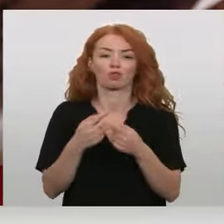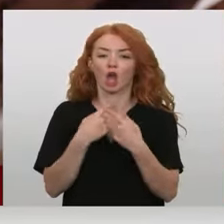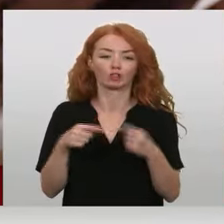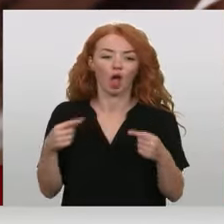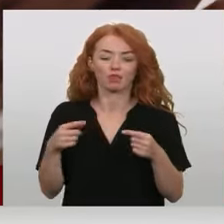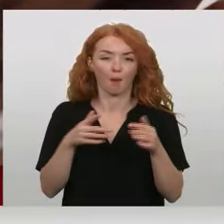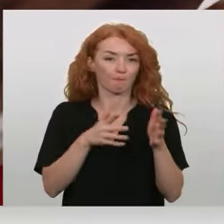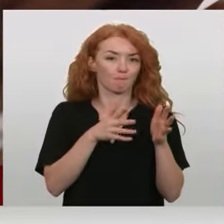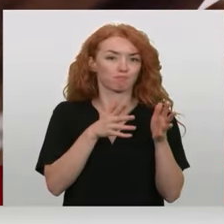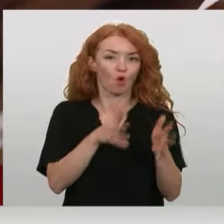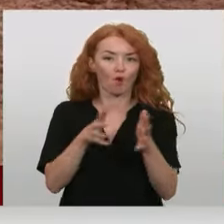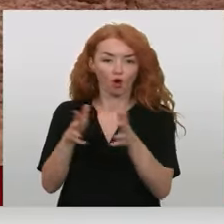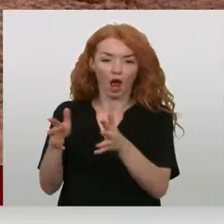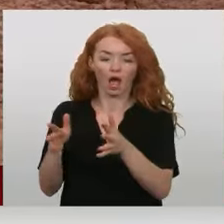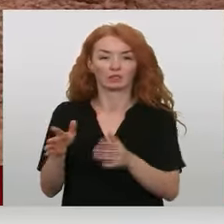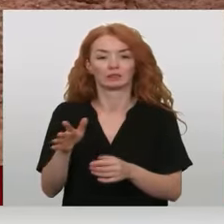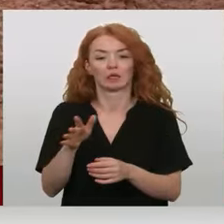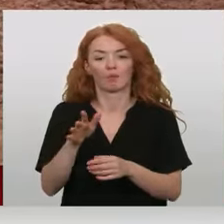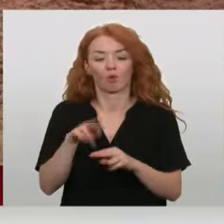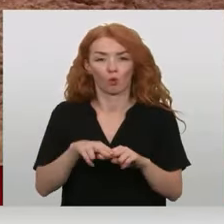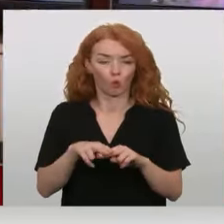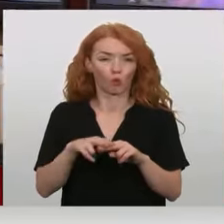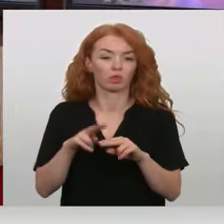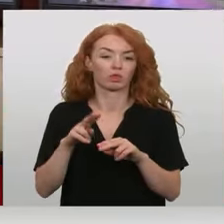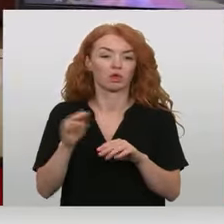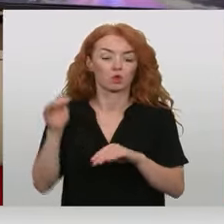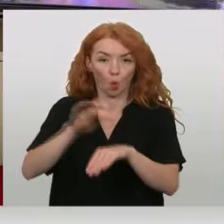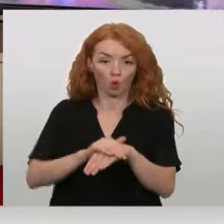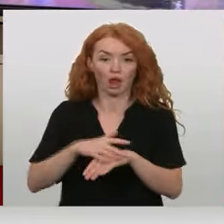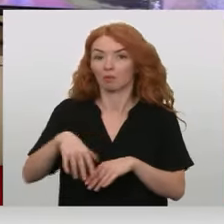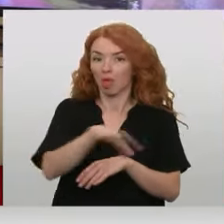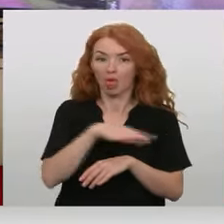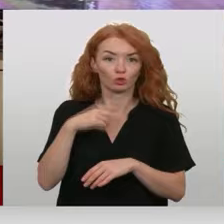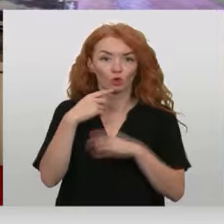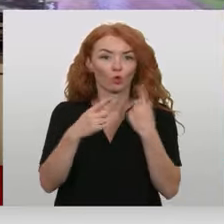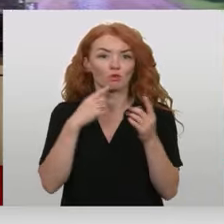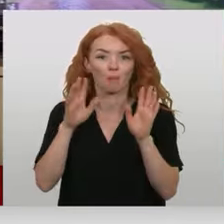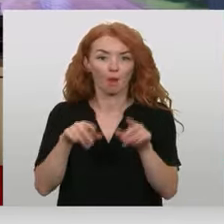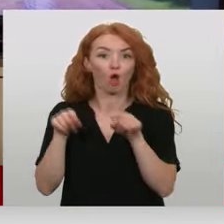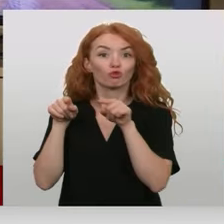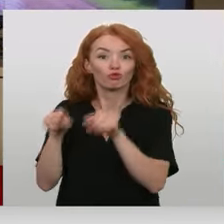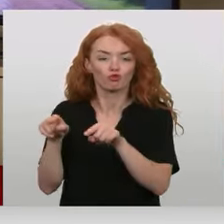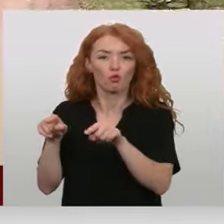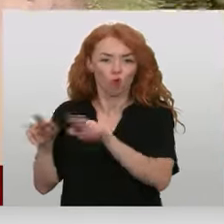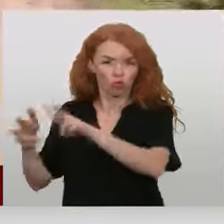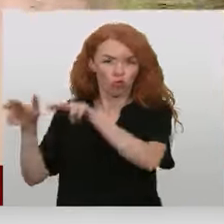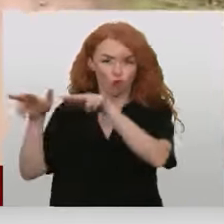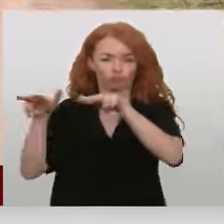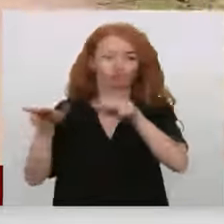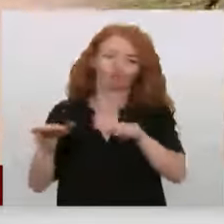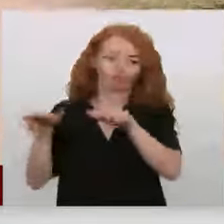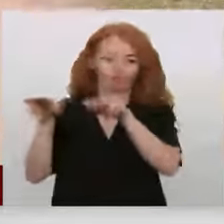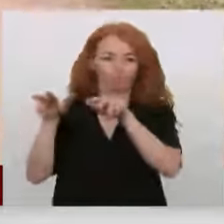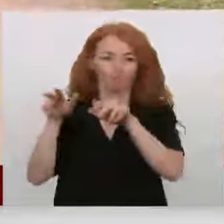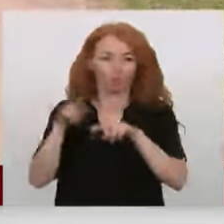Provokācijas bijušas arī pagātnē, bet konkrēti mēs runājam par šādu drona ielidošanu, ko mēs, teiksim